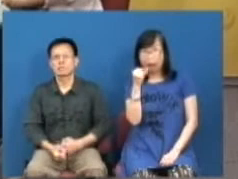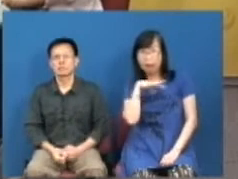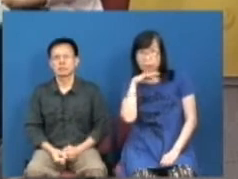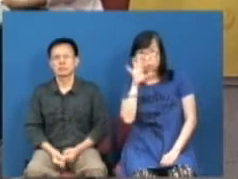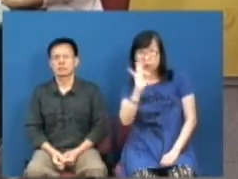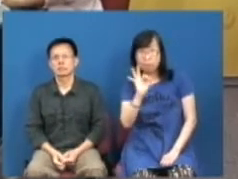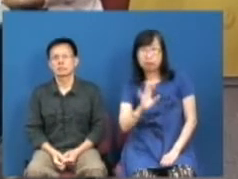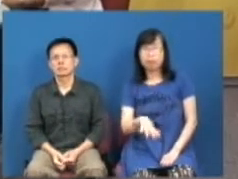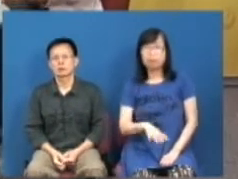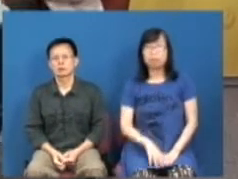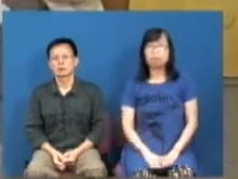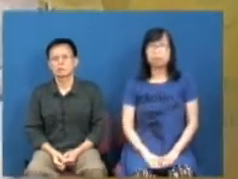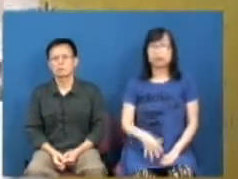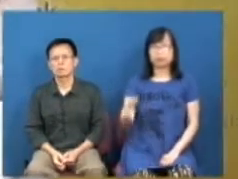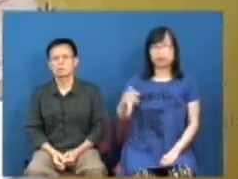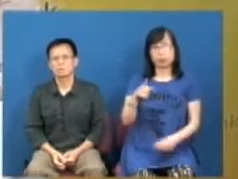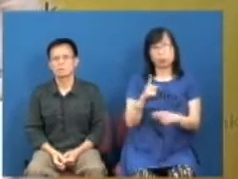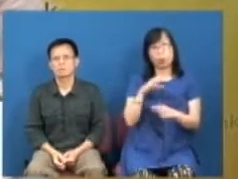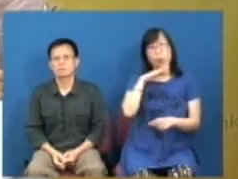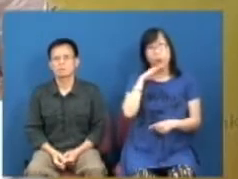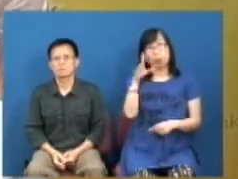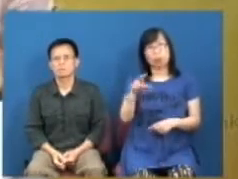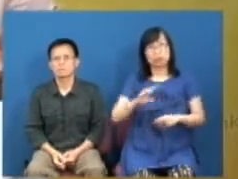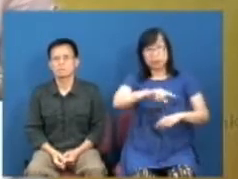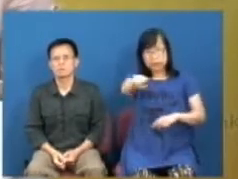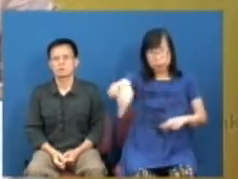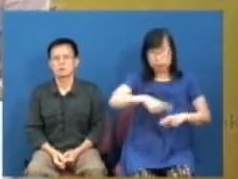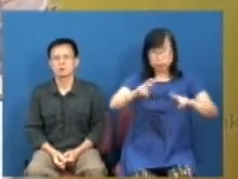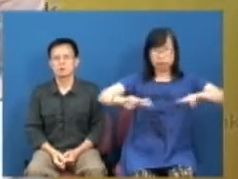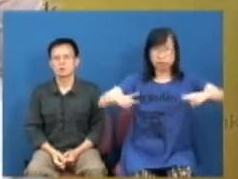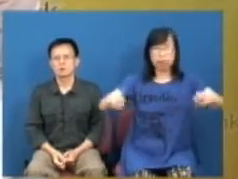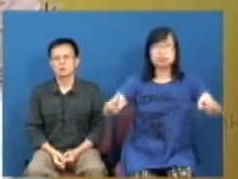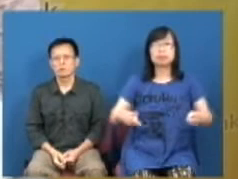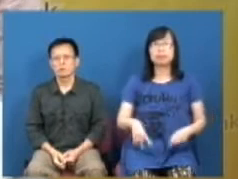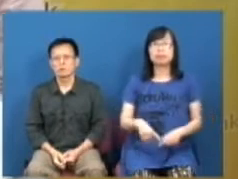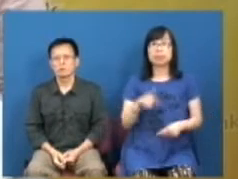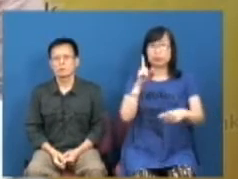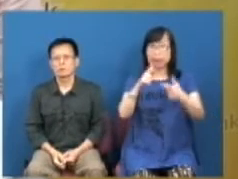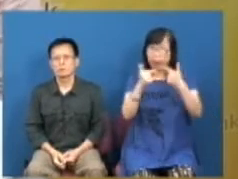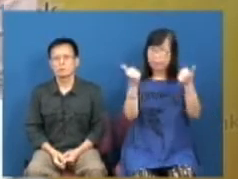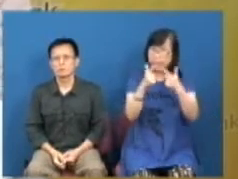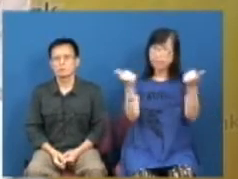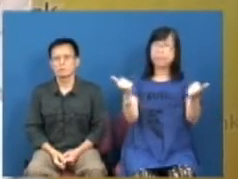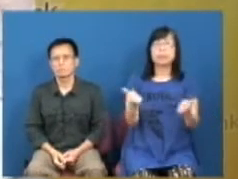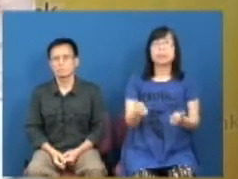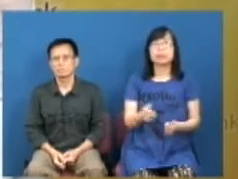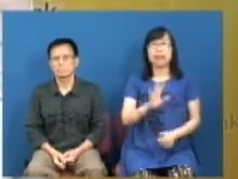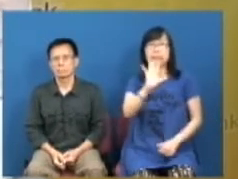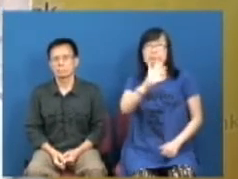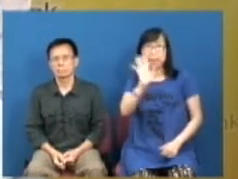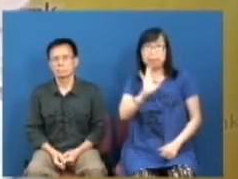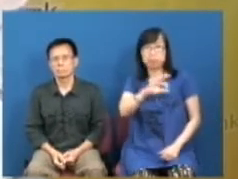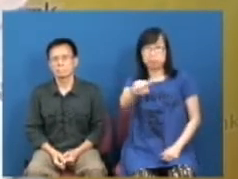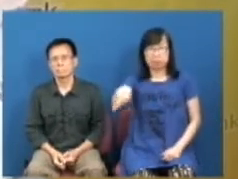嚇。咁其實我都話啦，其實即係如果講下土地發展嗰方面，如果即係恰當咁使用，其實就唔係冇地嘅